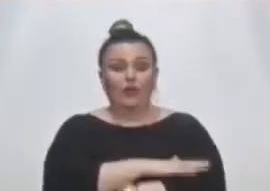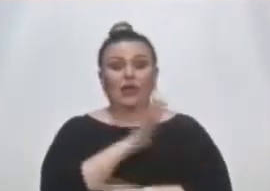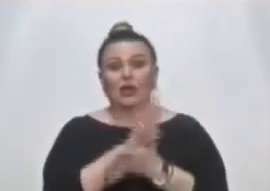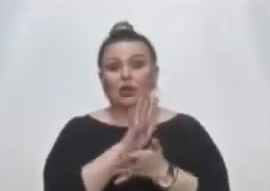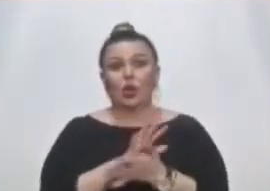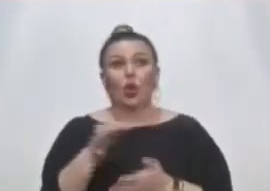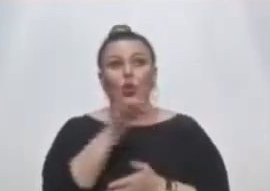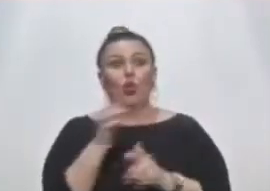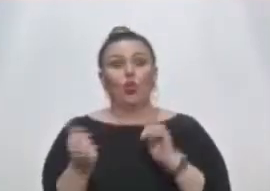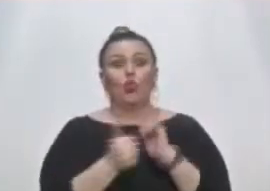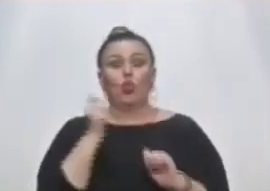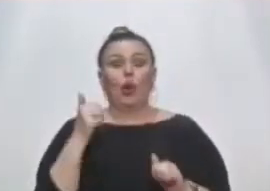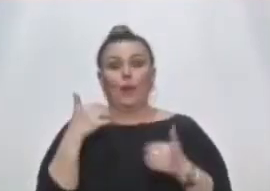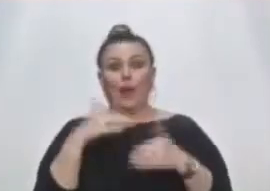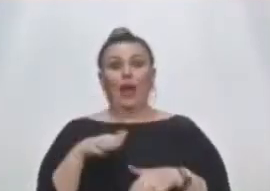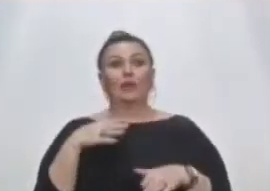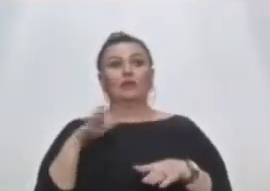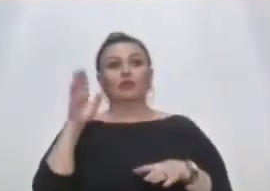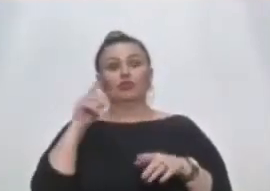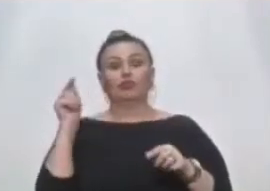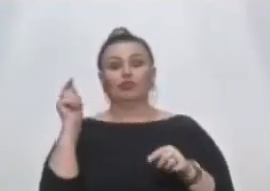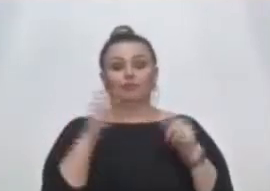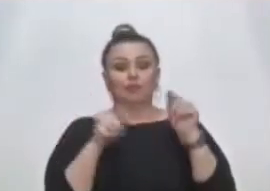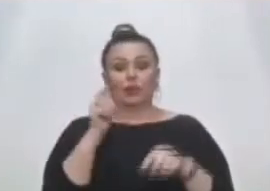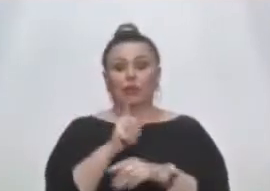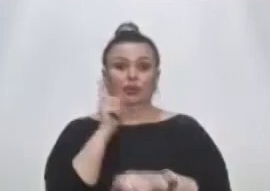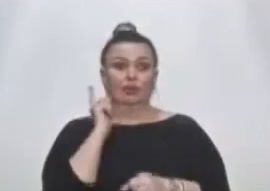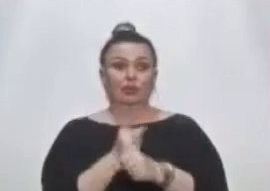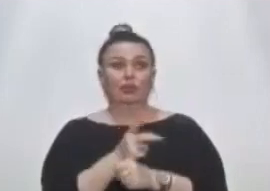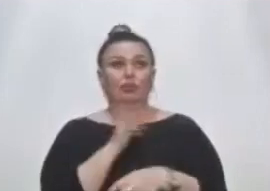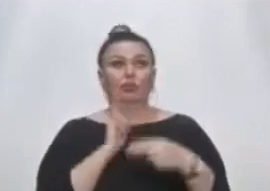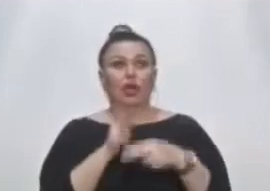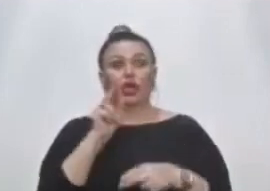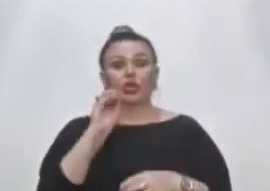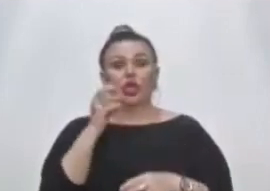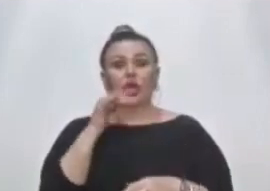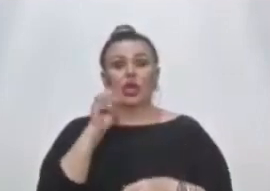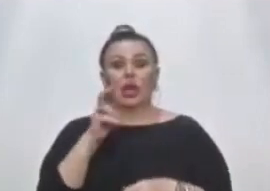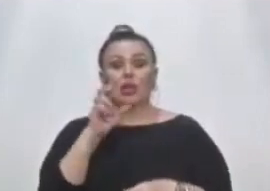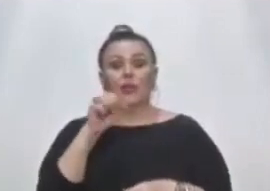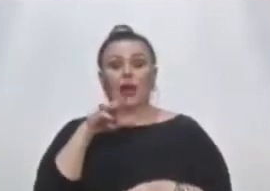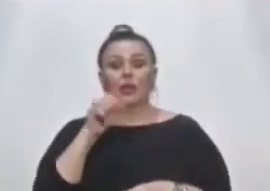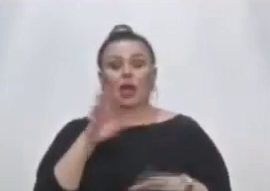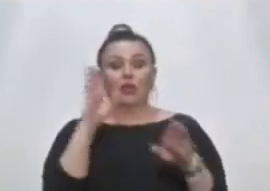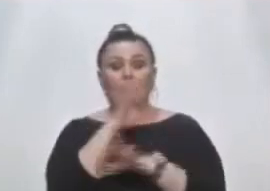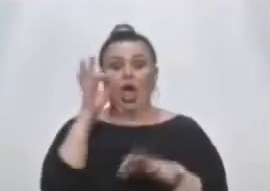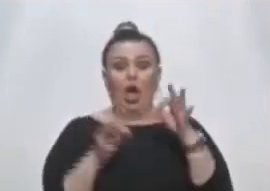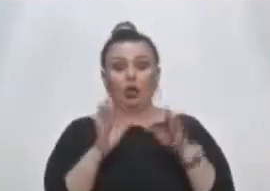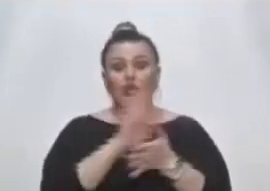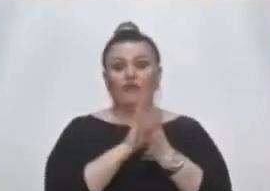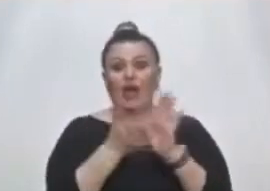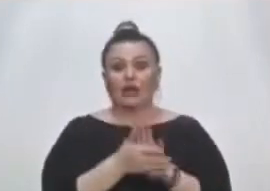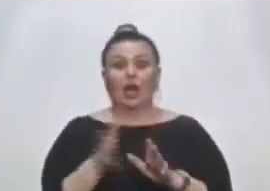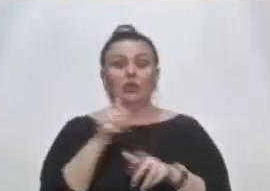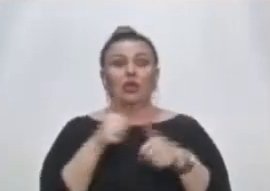göl tamamilə qurudulub. Kənar axıntıların qarşısı birmənalı şəkildə alınıb. Ceyranbatan su anbarının ekoloji durumunun yaxşılaşdırılması, boş